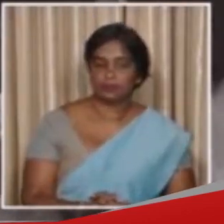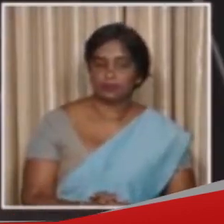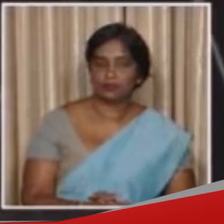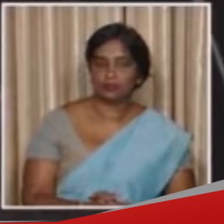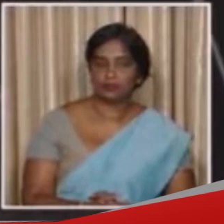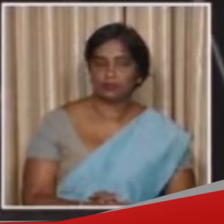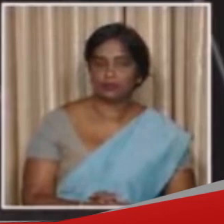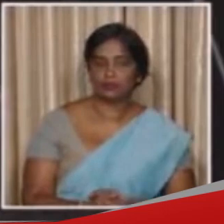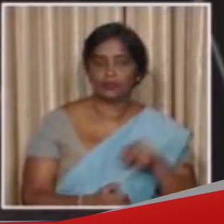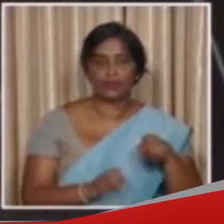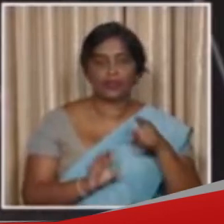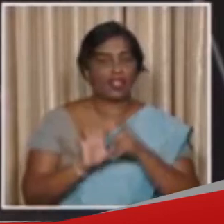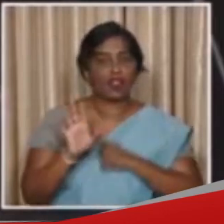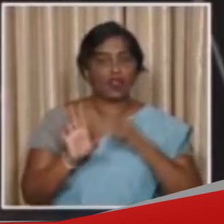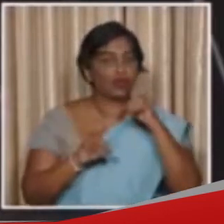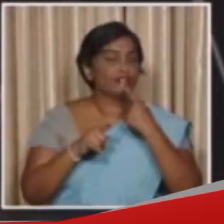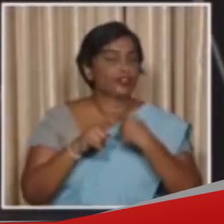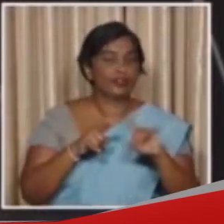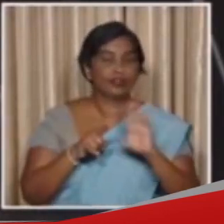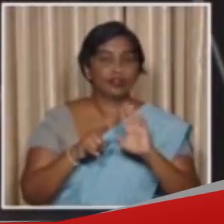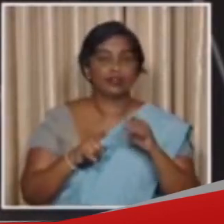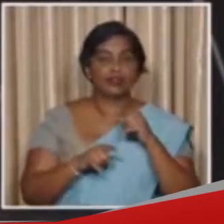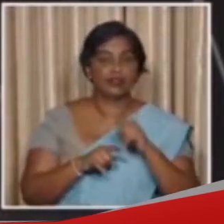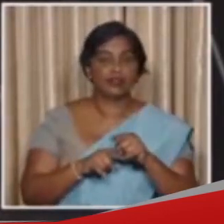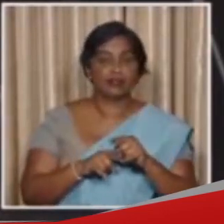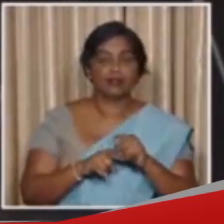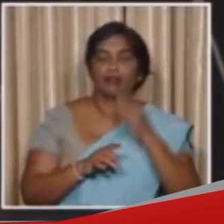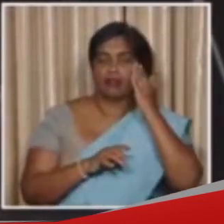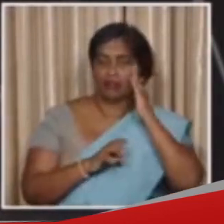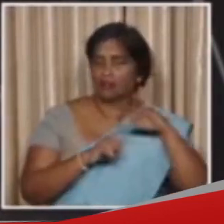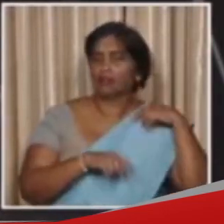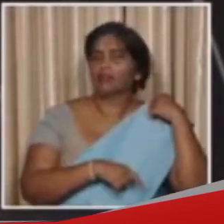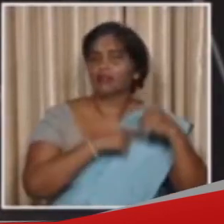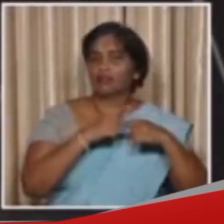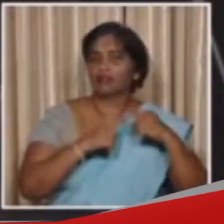मे आवृद्ध विरा गार पैटर्न खैटीट